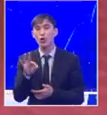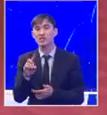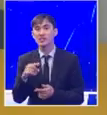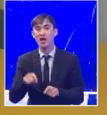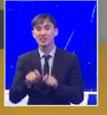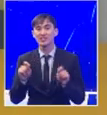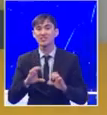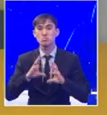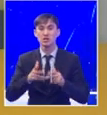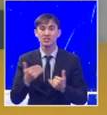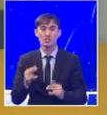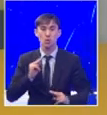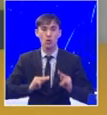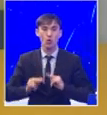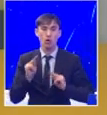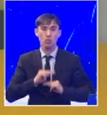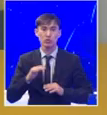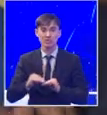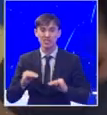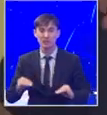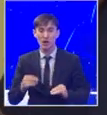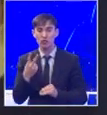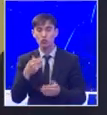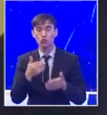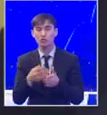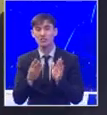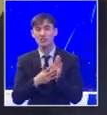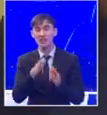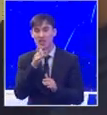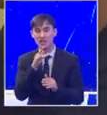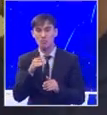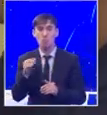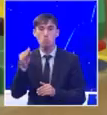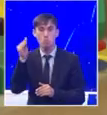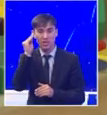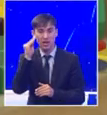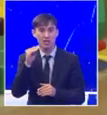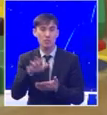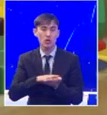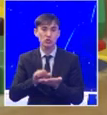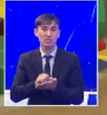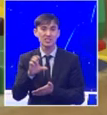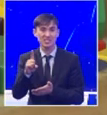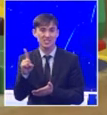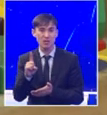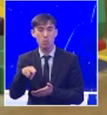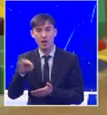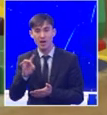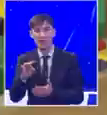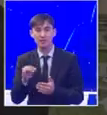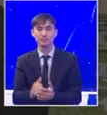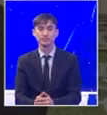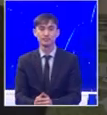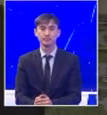«Открытый мир». Здесь педагоги работают с ребятишками от 2 до 9 лет с ментальными нарушениями и задержкой психо-речевого